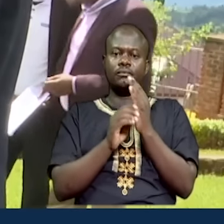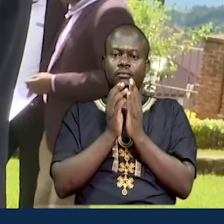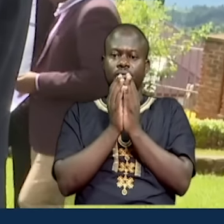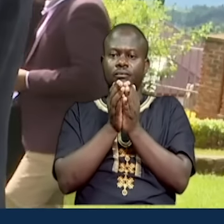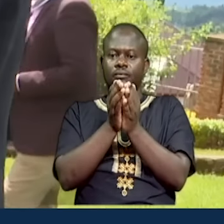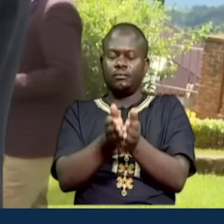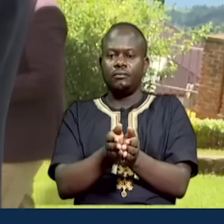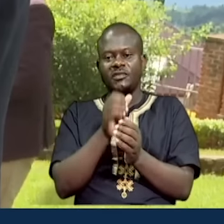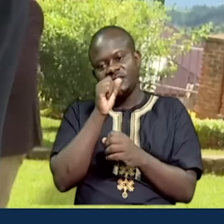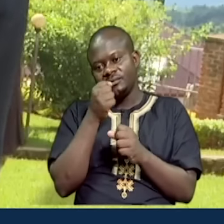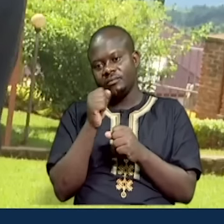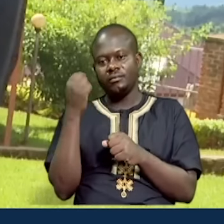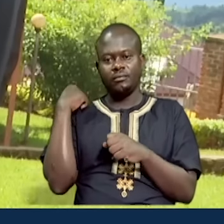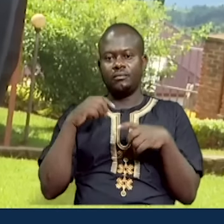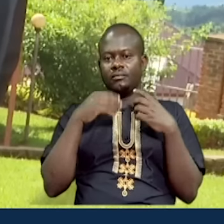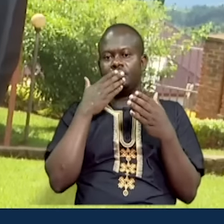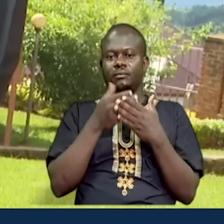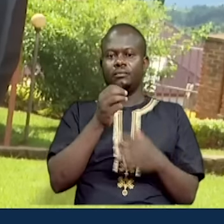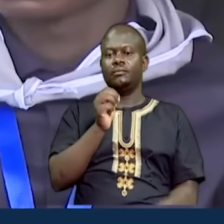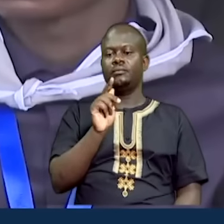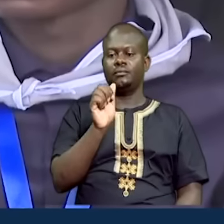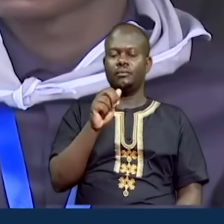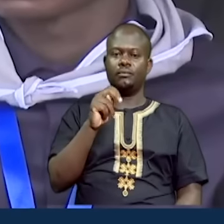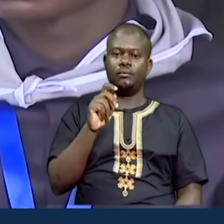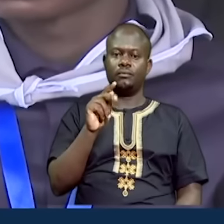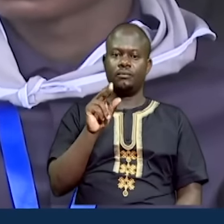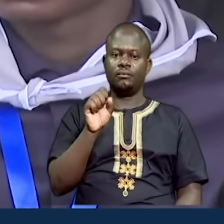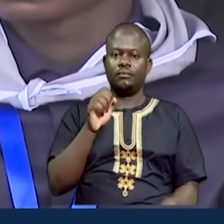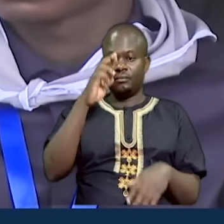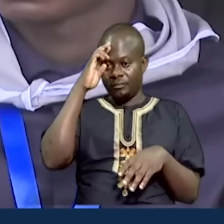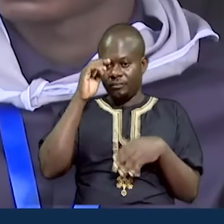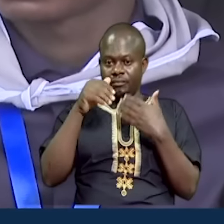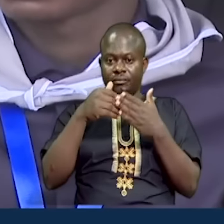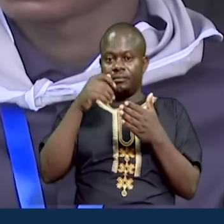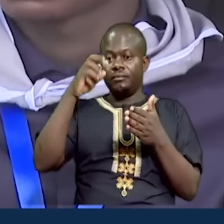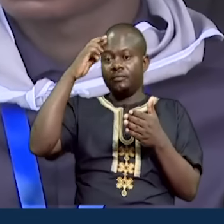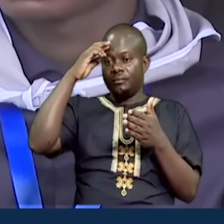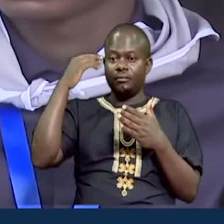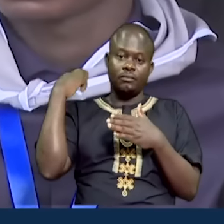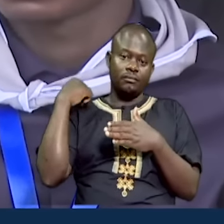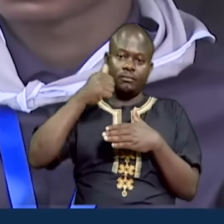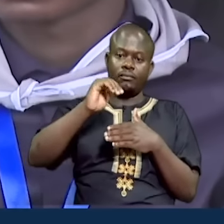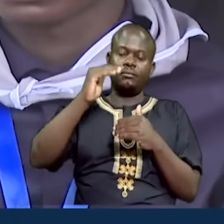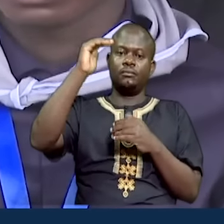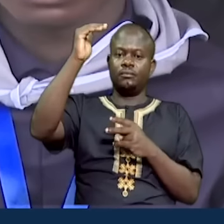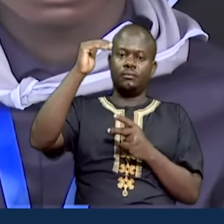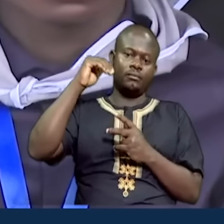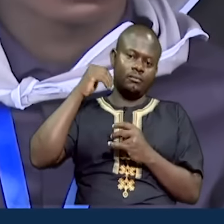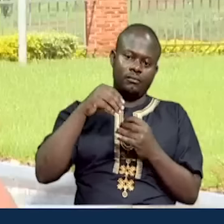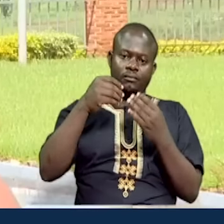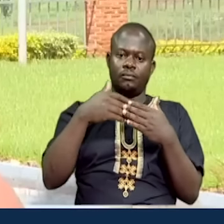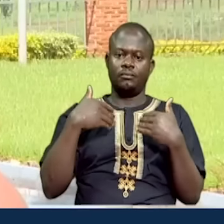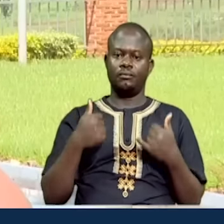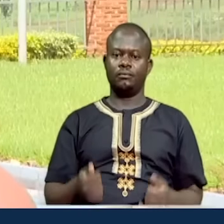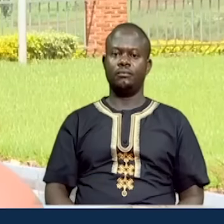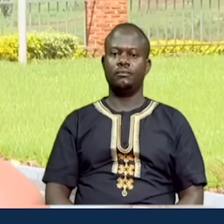wungirije ushinzwe imibereho myiza y'abaturage mu Kankusi ya Tanazi yibukije abaganga ko bagomba kuzirikana inshingano yabo nyamukuru ariyo gutanga ubuzima